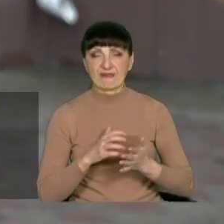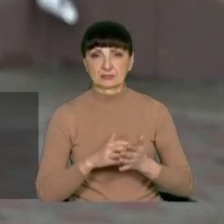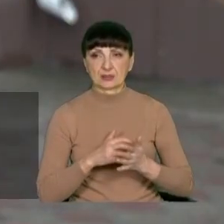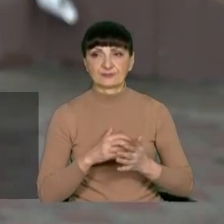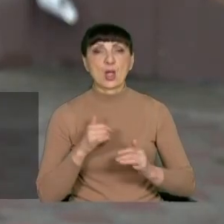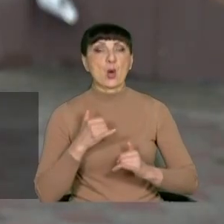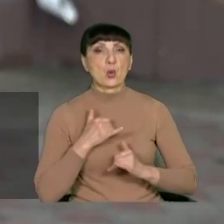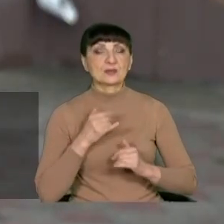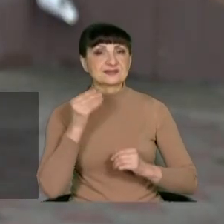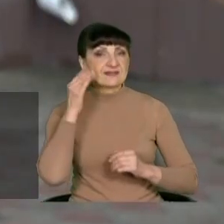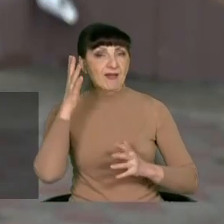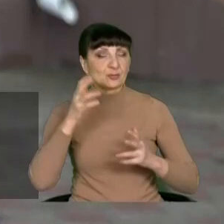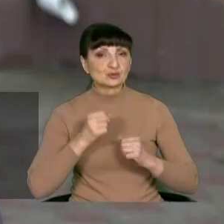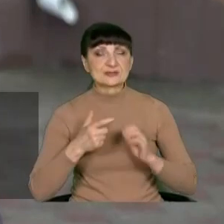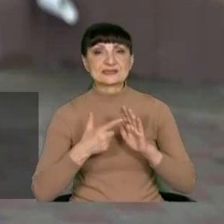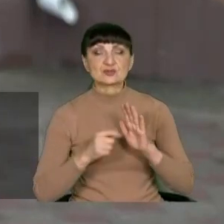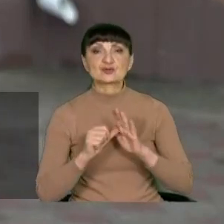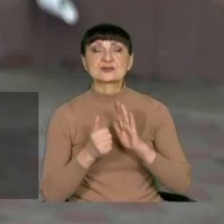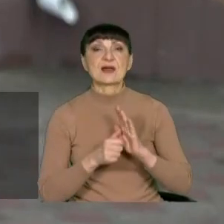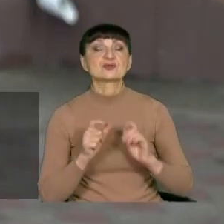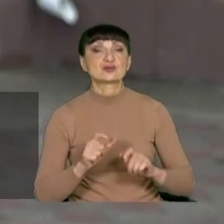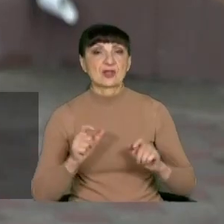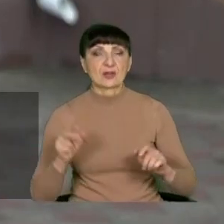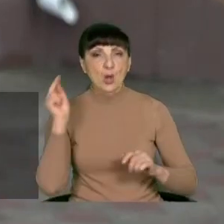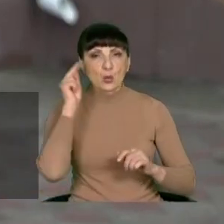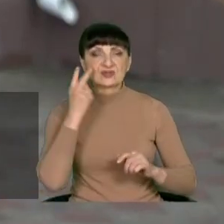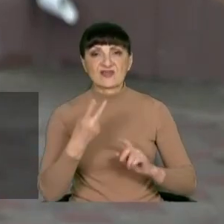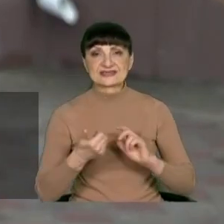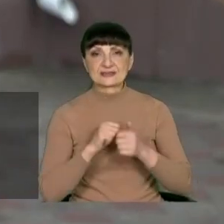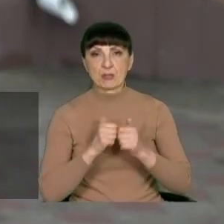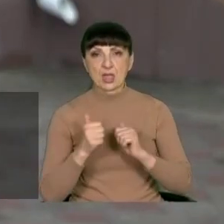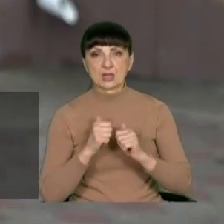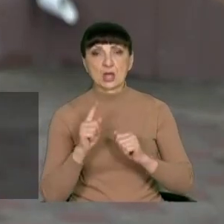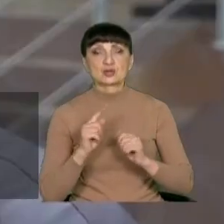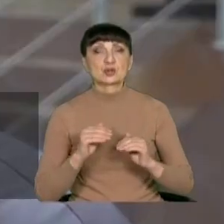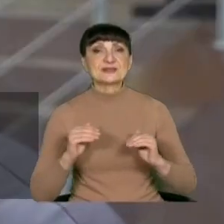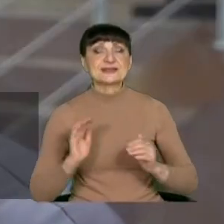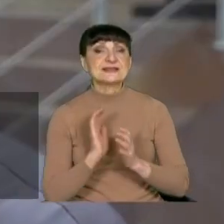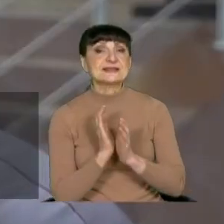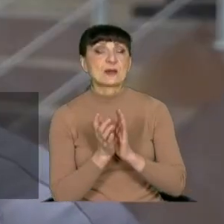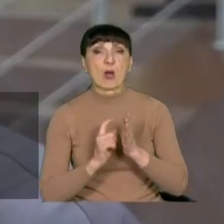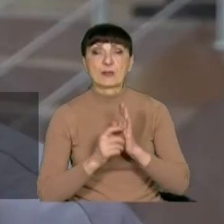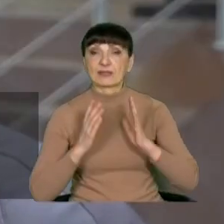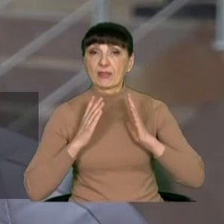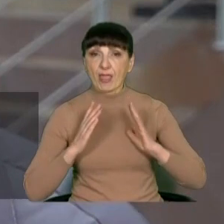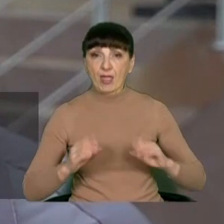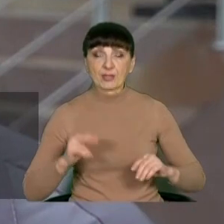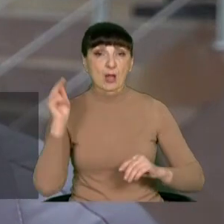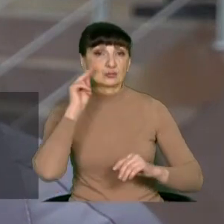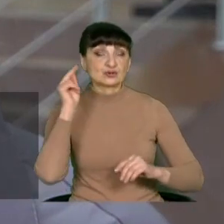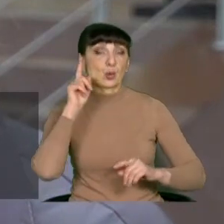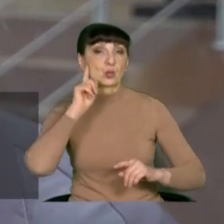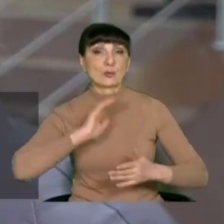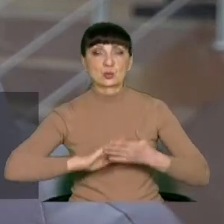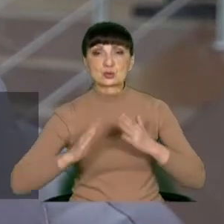У нас знания получают 716 человек. Учатся в две смены. Чтобы воспитанники не теснились в кабинетах и могли обучаться в